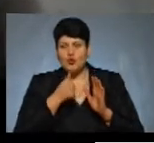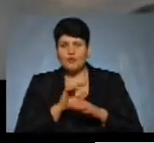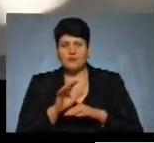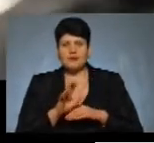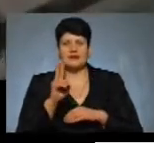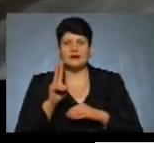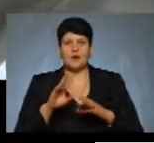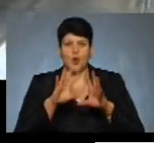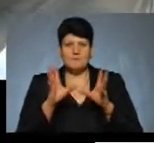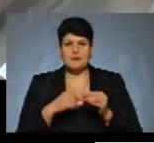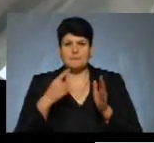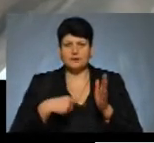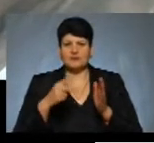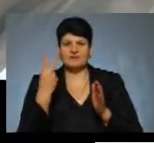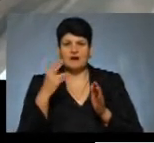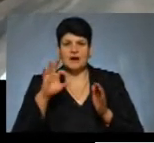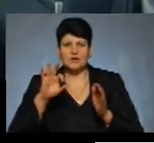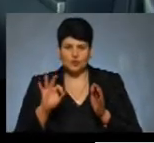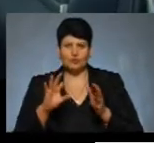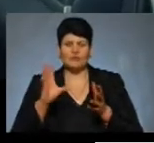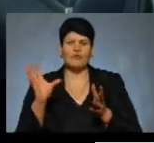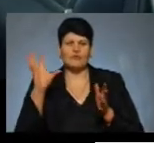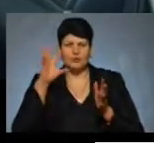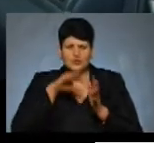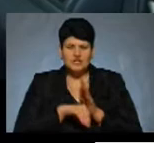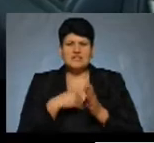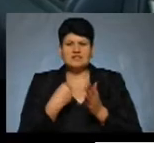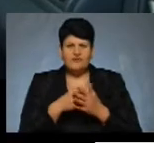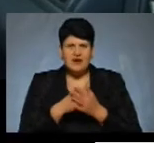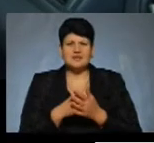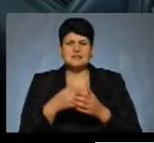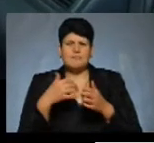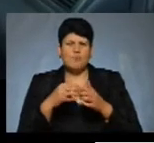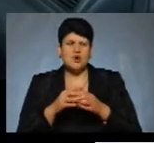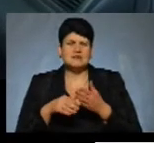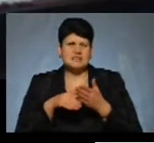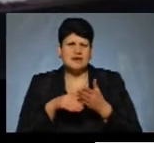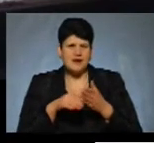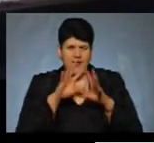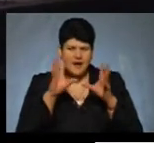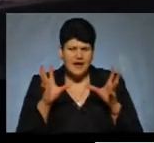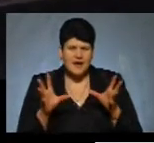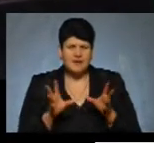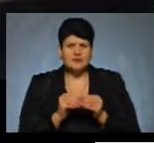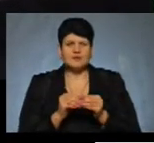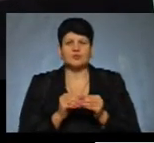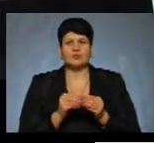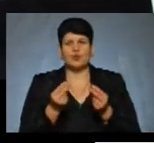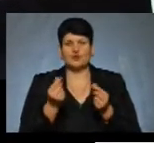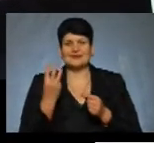2,0. Враховуючи вартість послуг брокера, посередника, який допомагав оформляти автівку, розмитнення Дмитру обійшлося